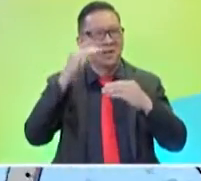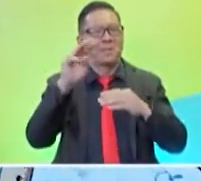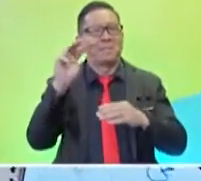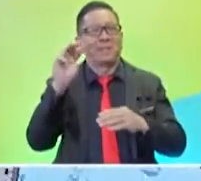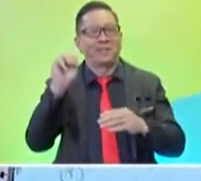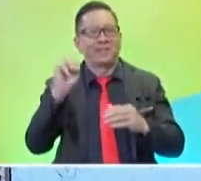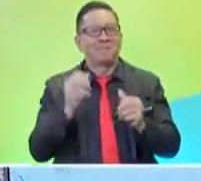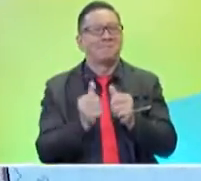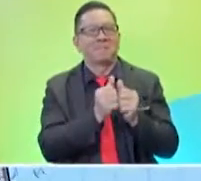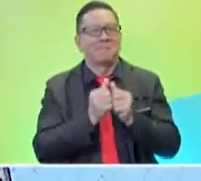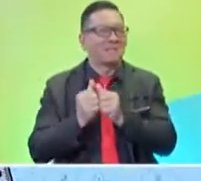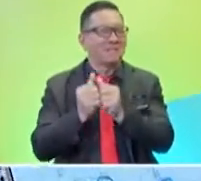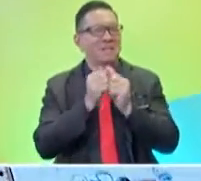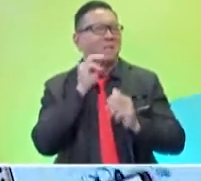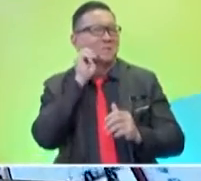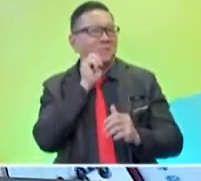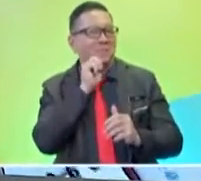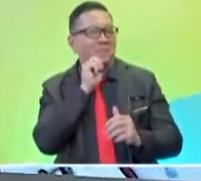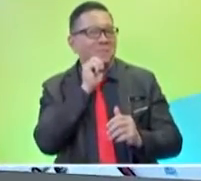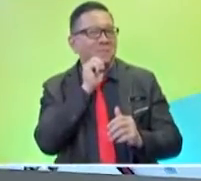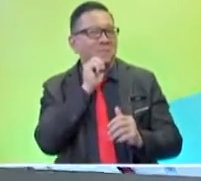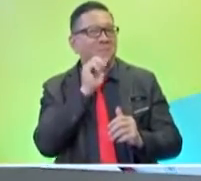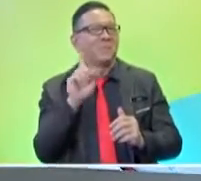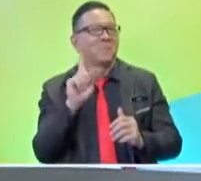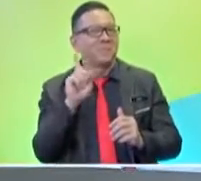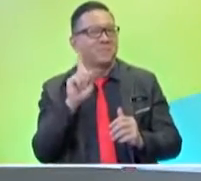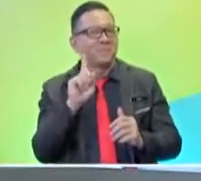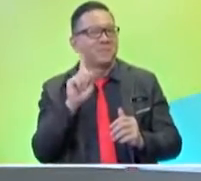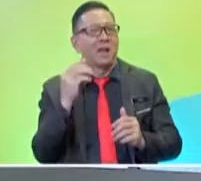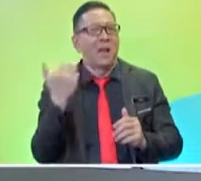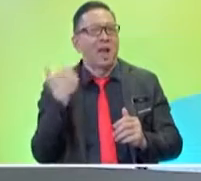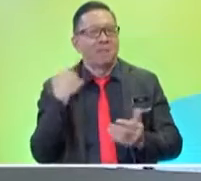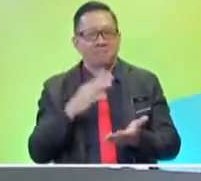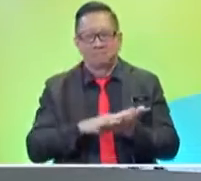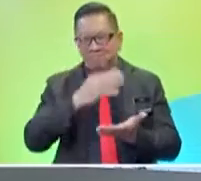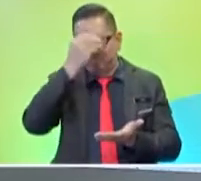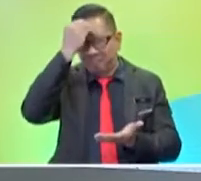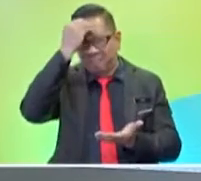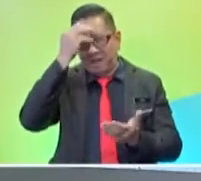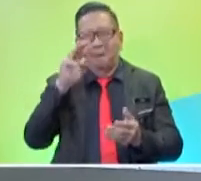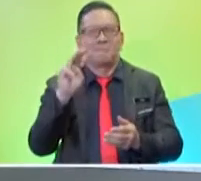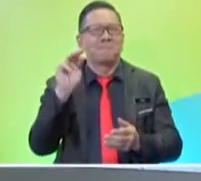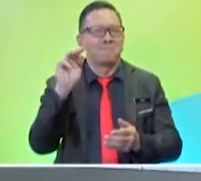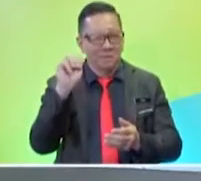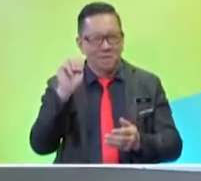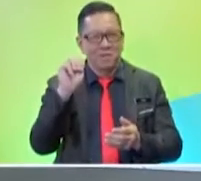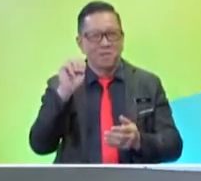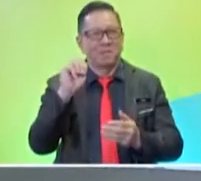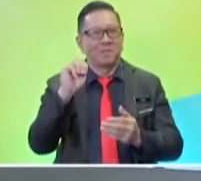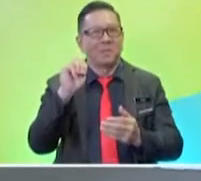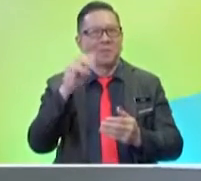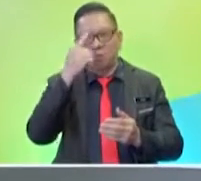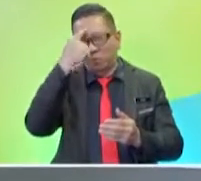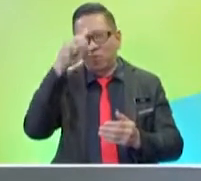KPM bersama saya Syamira Nazif. Di mana pada hari ini kawan-kawan, kita nak belajar mata pelajaran Bahasa Melayu